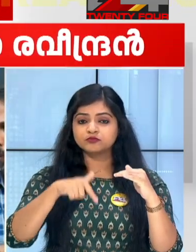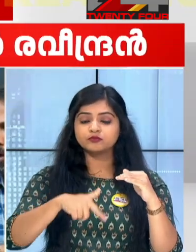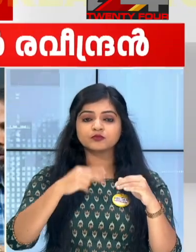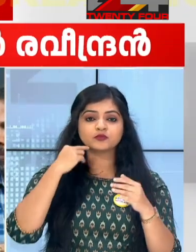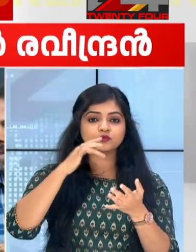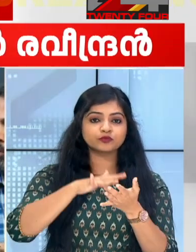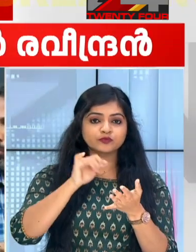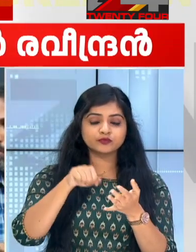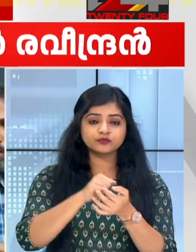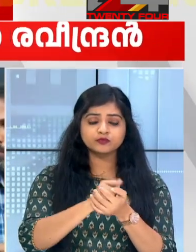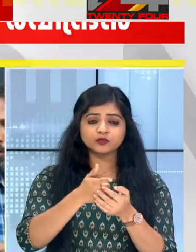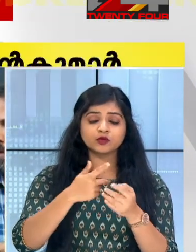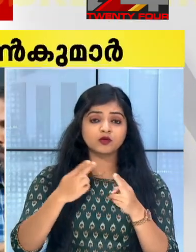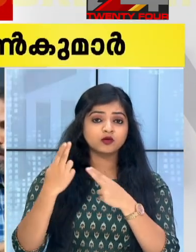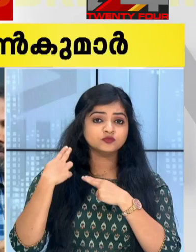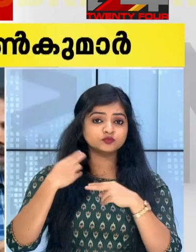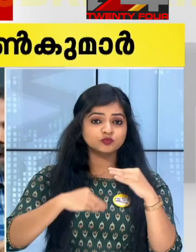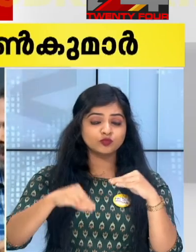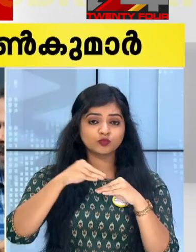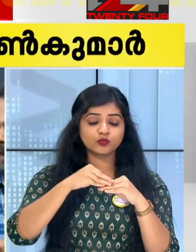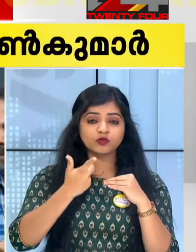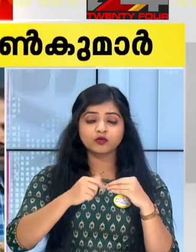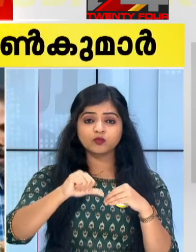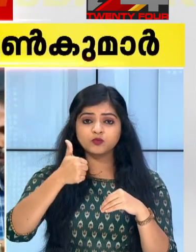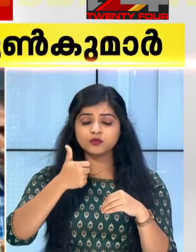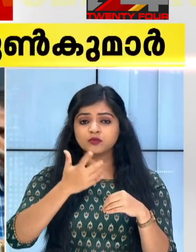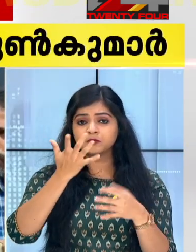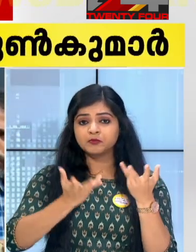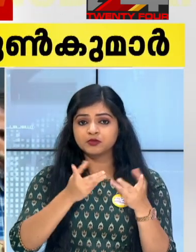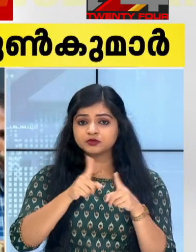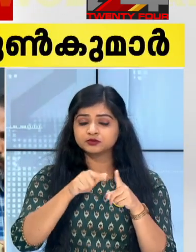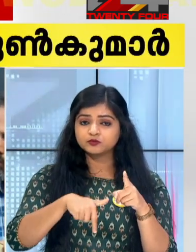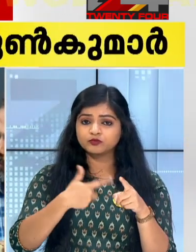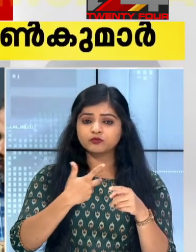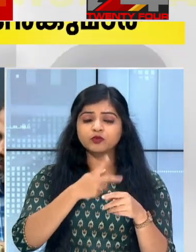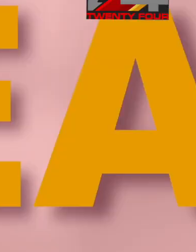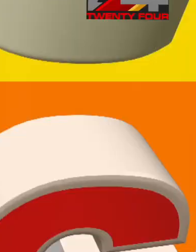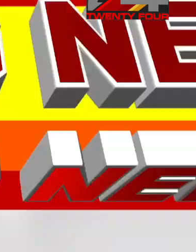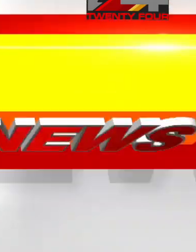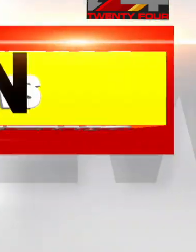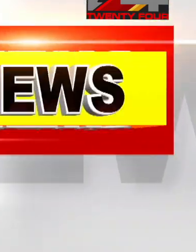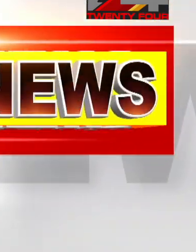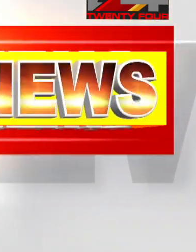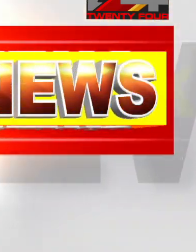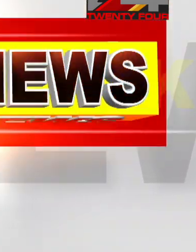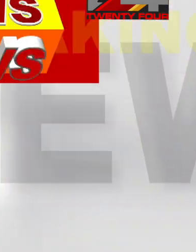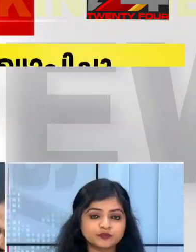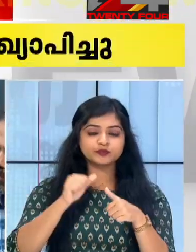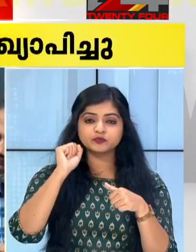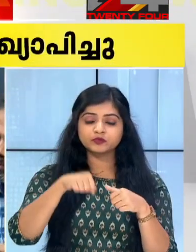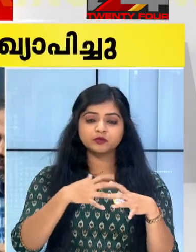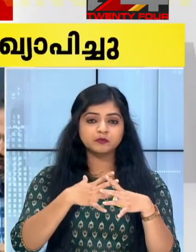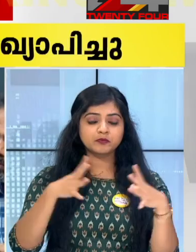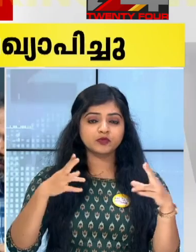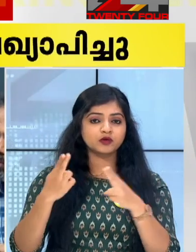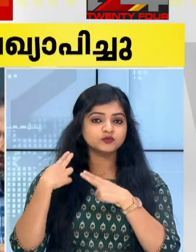അപ്പോൾ ഇതൊരു വലിയൊരു ഉത്തരവാദിത്തമല്ല, ഒരു വലിയ വെല്ലുവിളിയല്ല. അതെങ്ങനെയാണ് താങ്കൾ കാണുന്നത്? തീർച്ചയായിട്ടും വലിയ ഉത്തരവാദിത്തമാണ്, വലിയ വെല്ലുവിളിയാണ്. താങ്കൾ